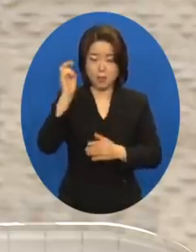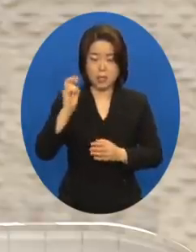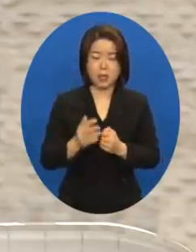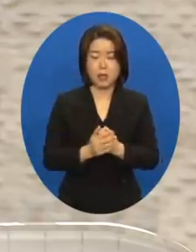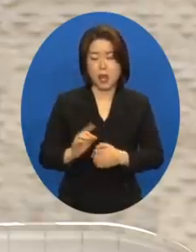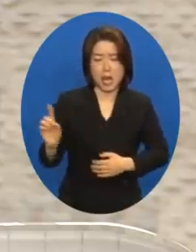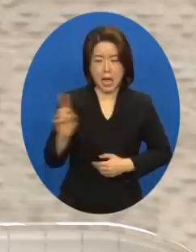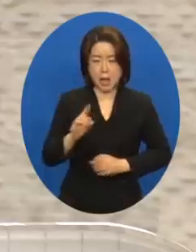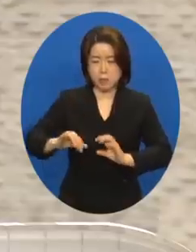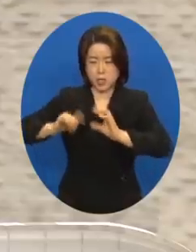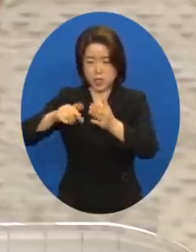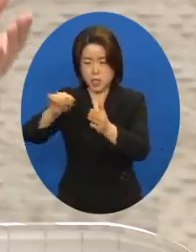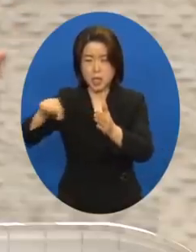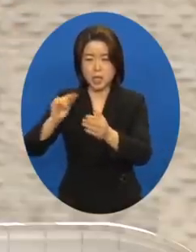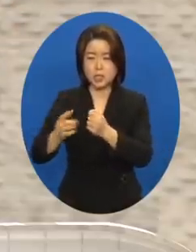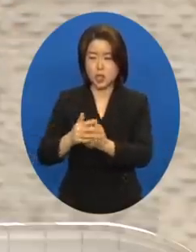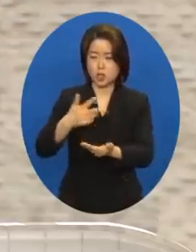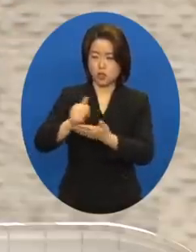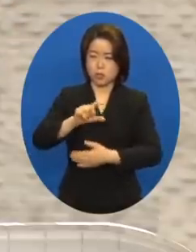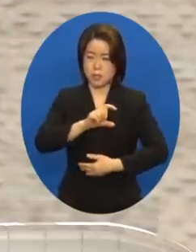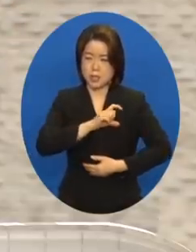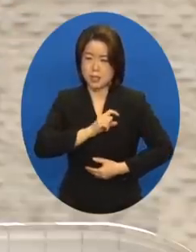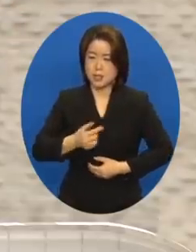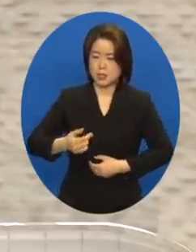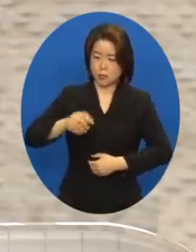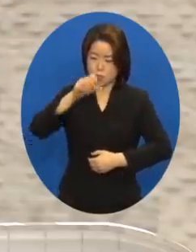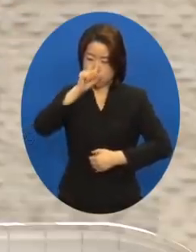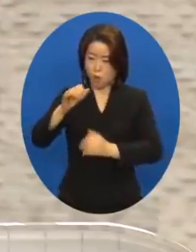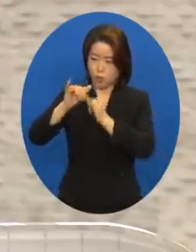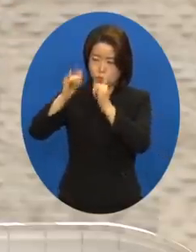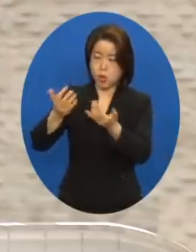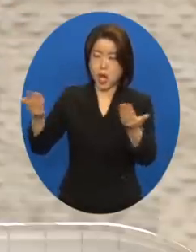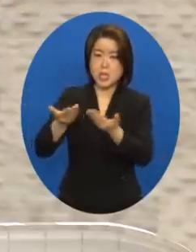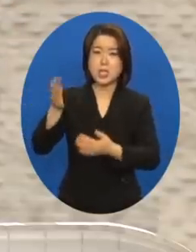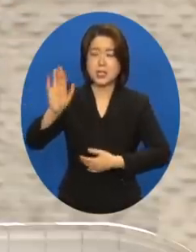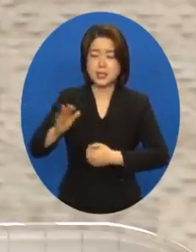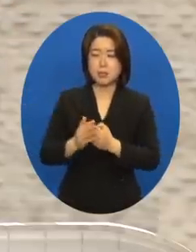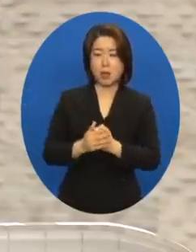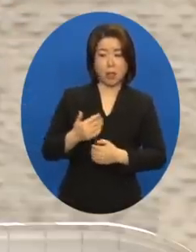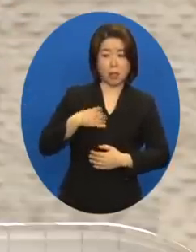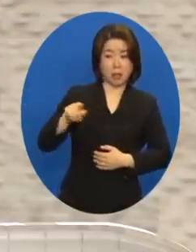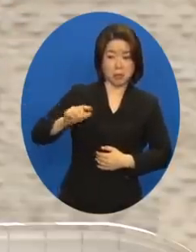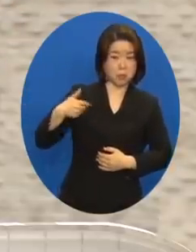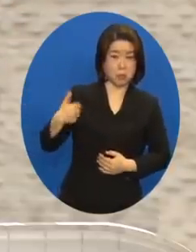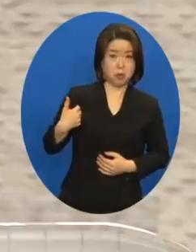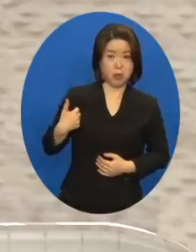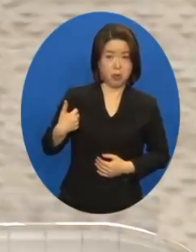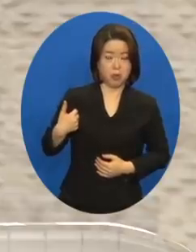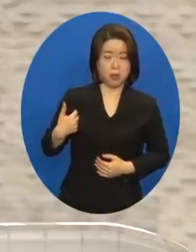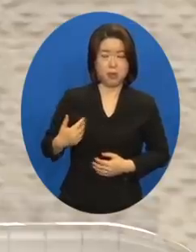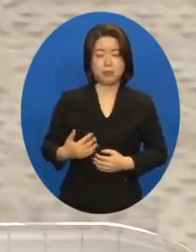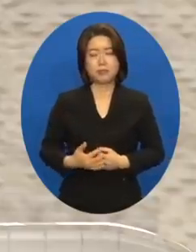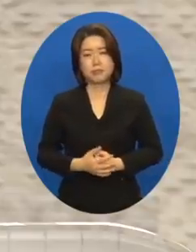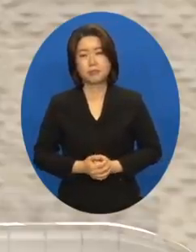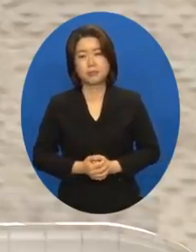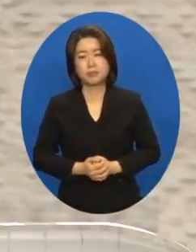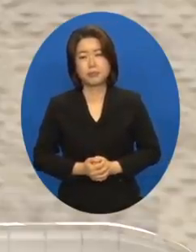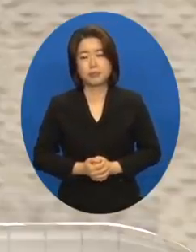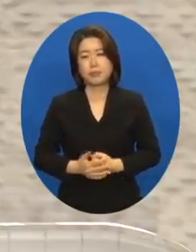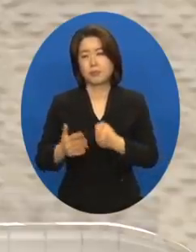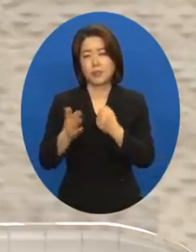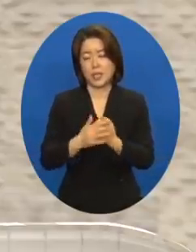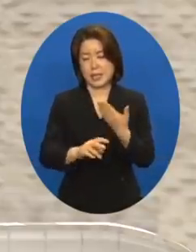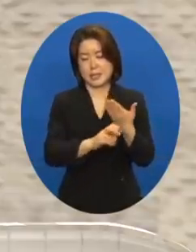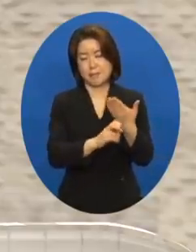세상에서 주의 이름으로 기가막힌 이를 큰 일을 했다 하더라도 주님은 모른다 그러므로 불법을